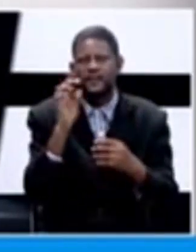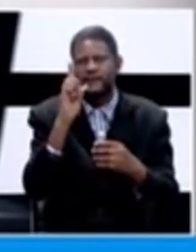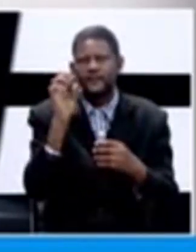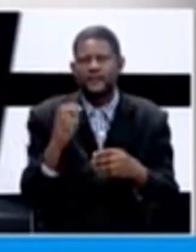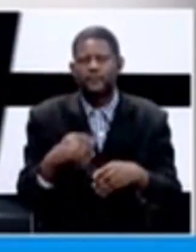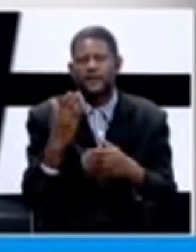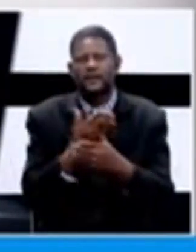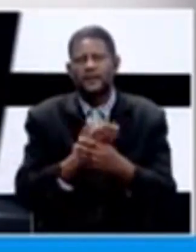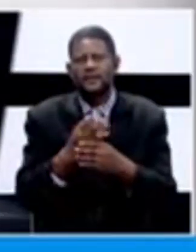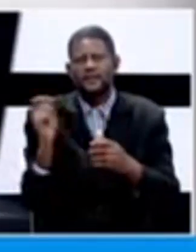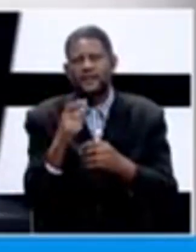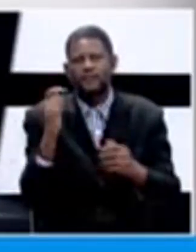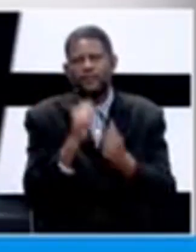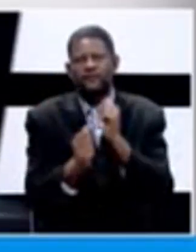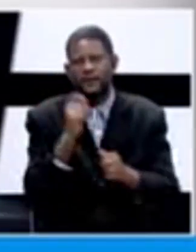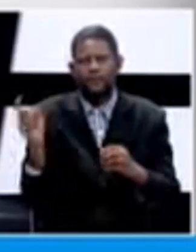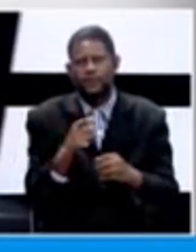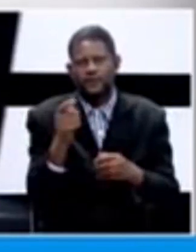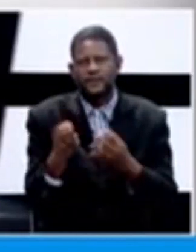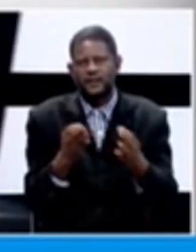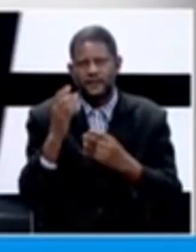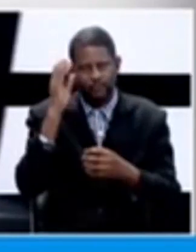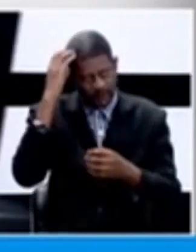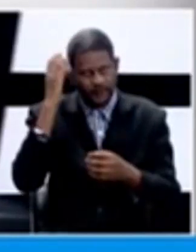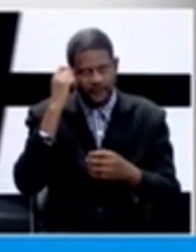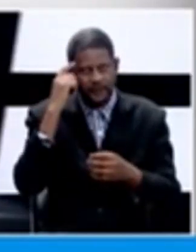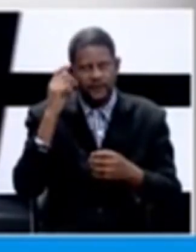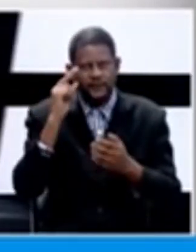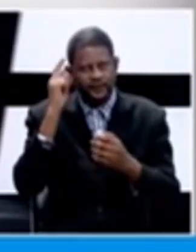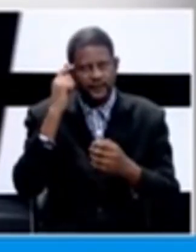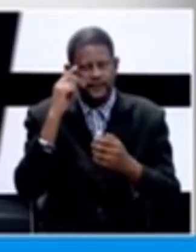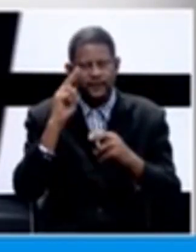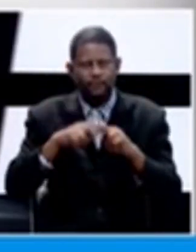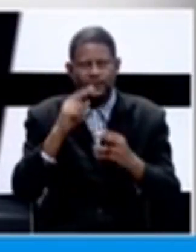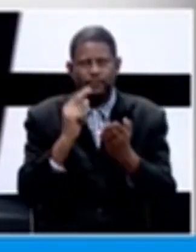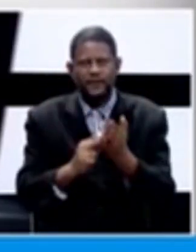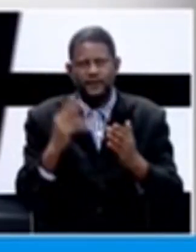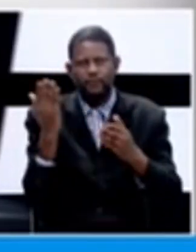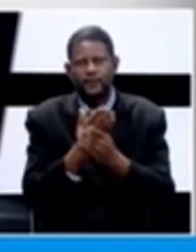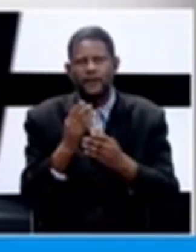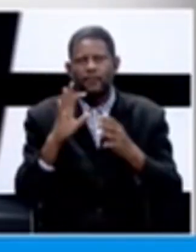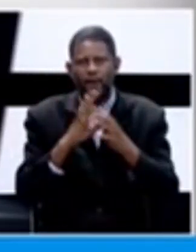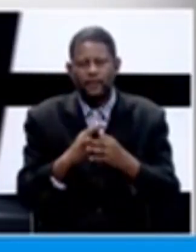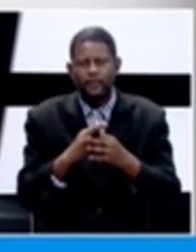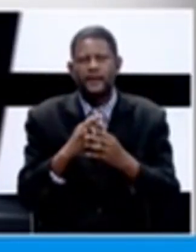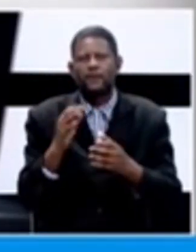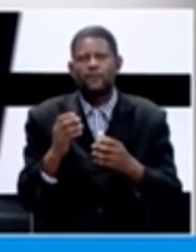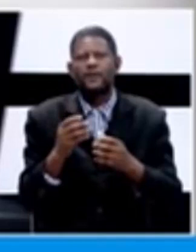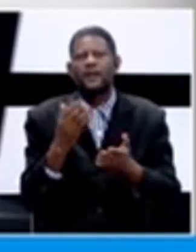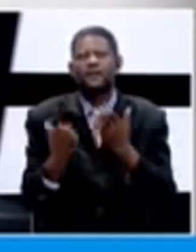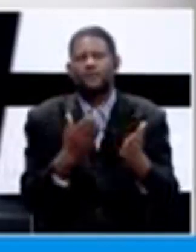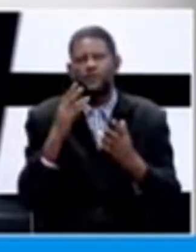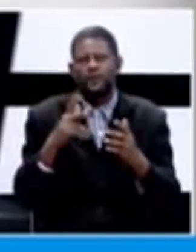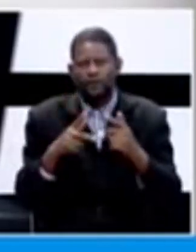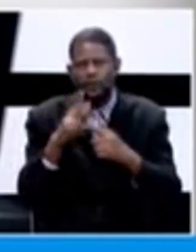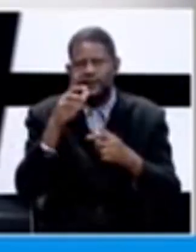ምጥፋእ ምዃኑ ዝሓበረ መንግስቲ ትግራይ እቲ ጉጅለ ንትግራይ ዝምደብ በጀት ብምኽልካል መሰረተ ልምዓትን ማሕበራዊ ኣገልግሎትን ክቋረፅ እንተፈቲኑ ኣብ